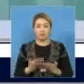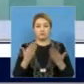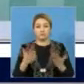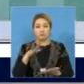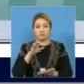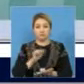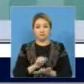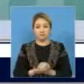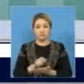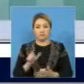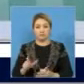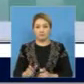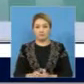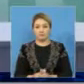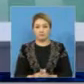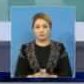это, ребятами. Там.